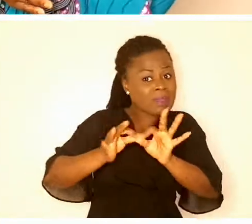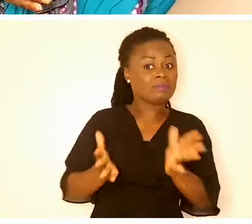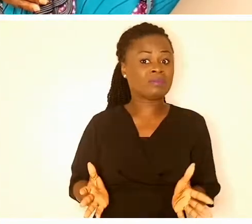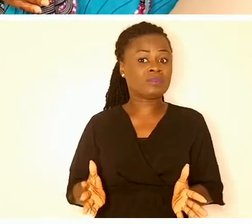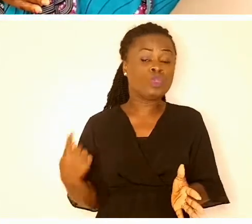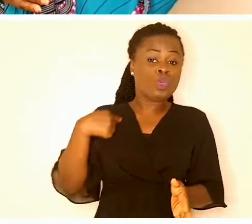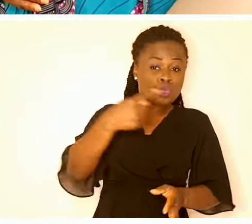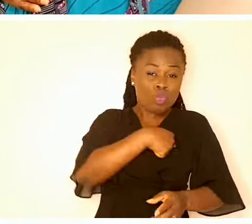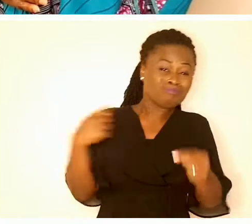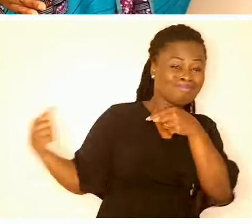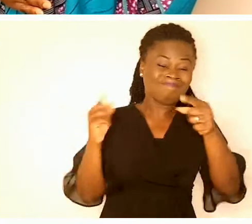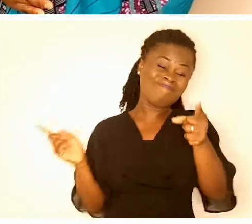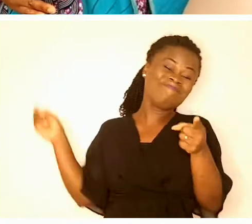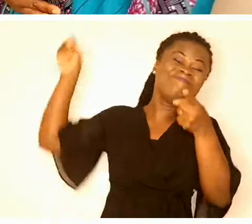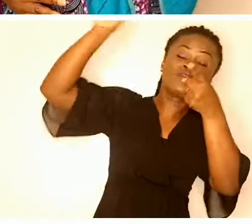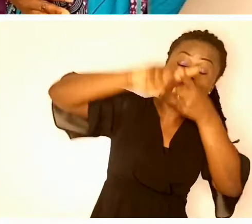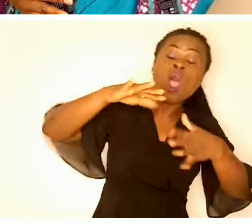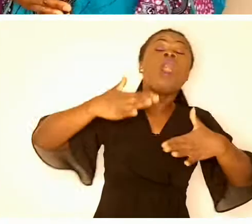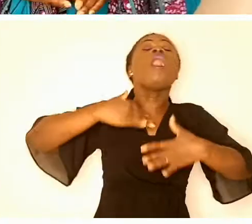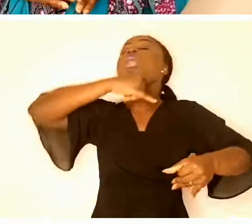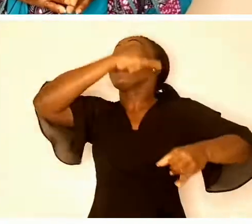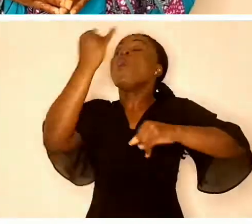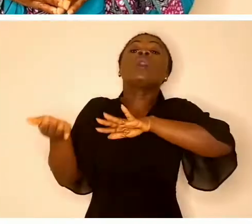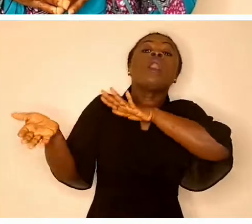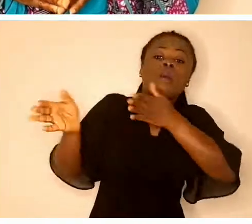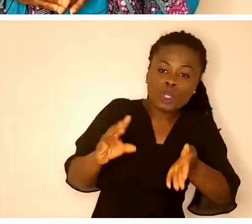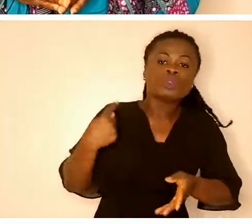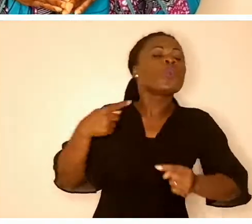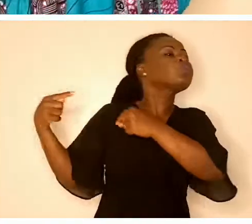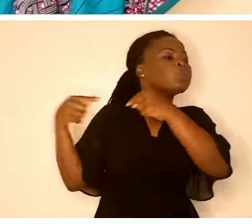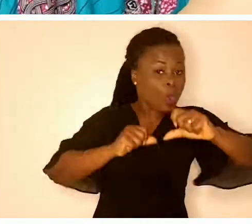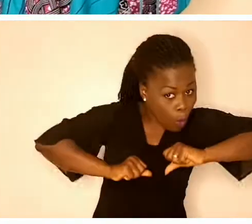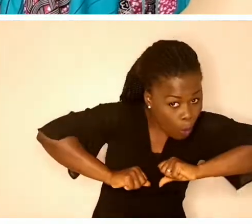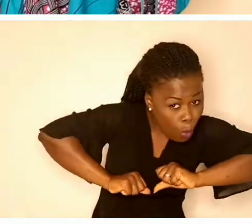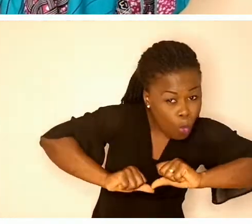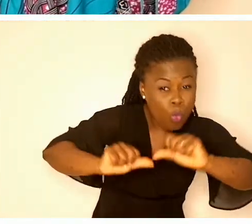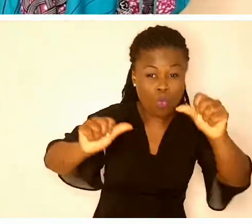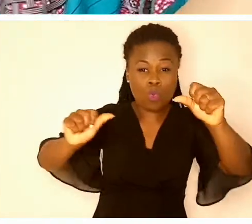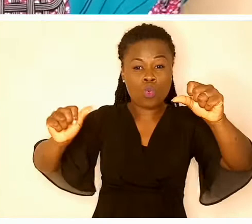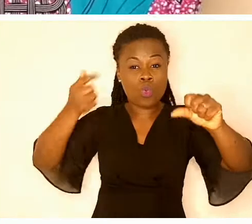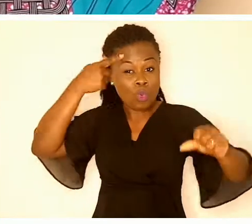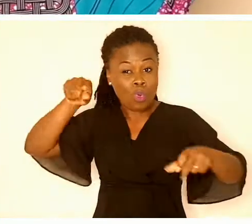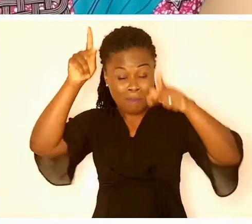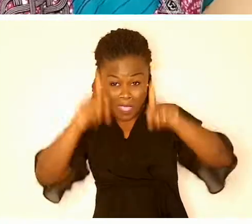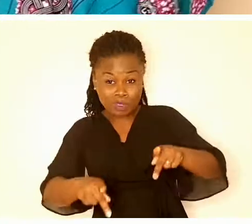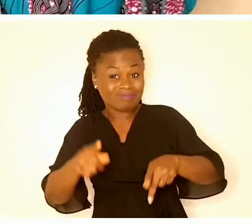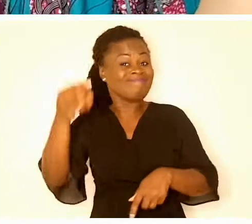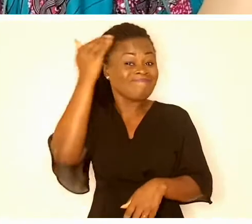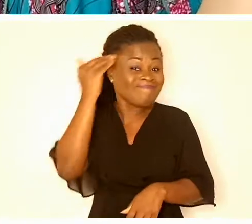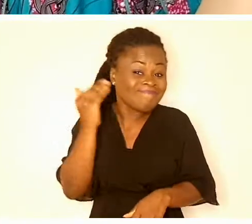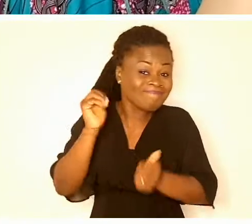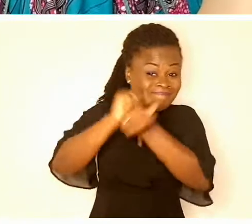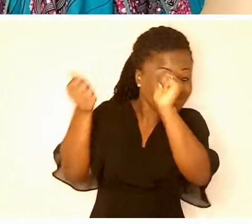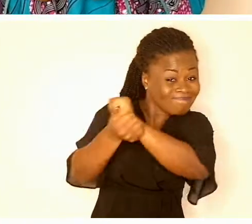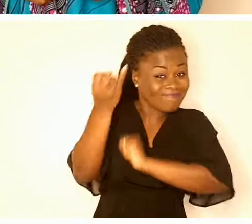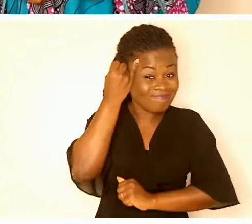Notre combat, nous le mènerons jusqu'à notre dernier souffle pour que les mentalités changent. Changeons